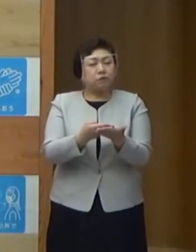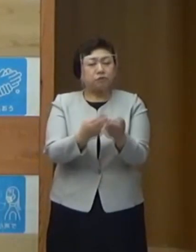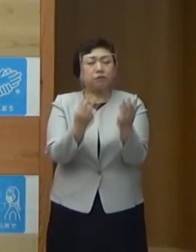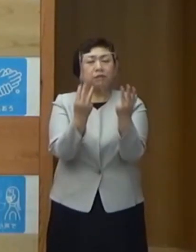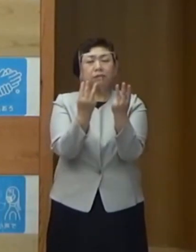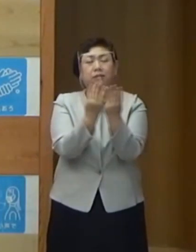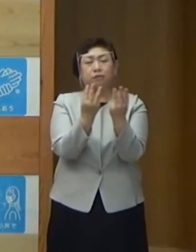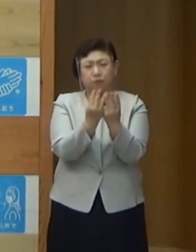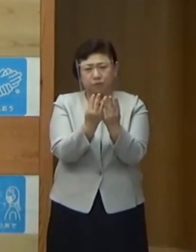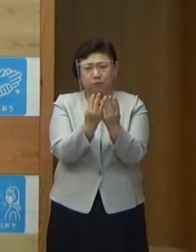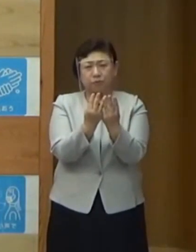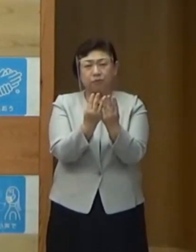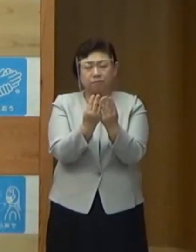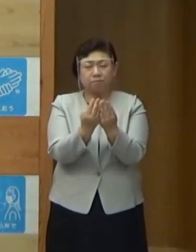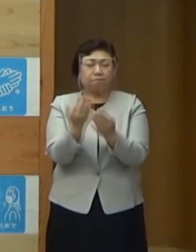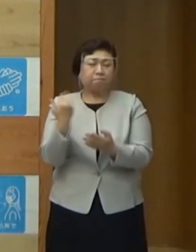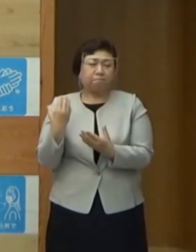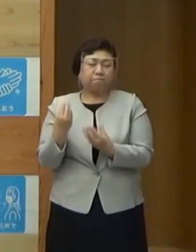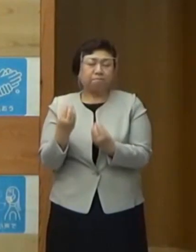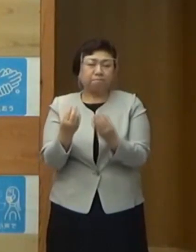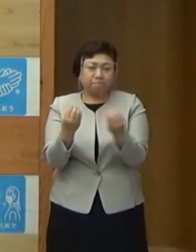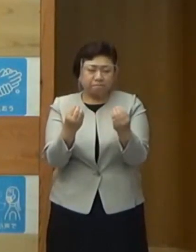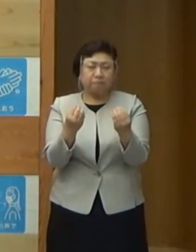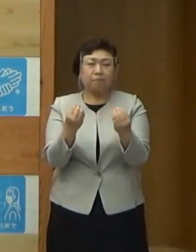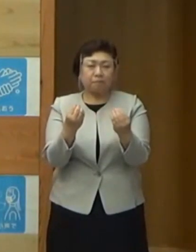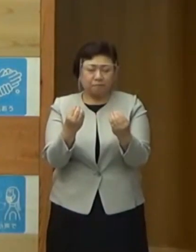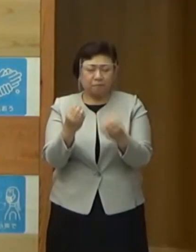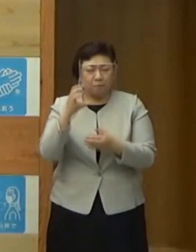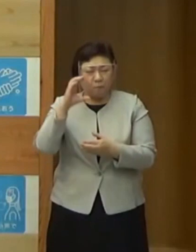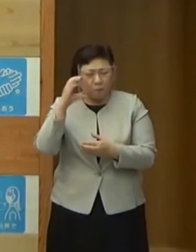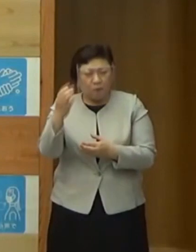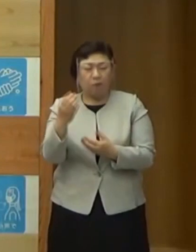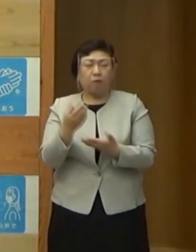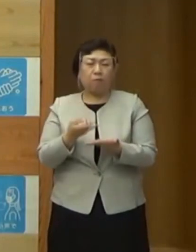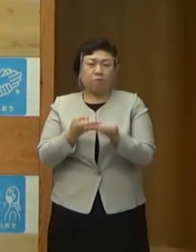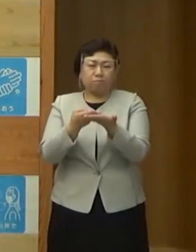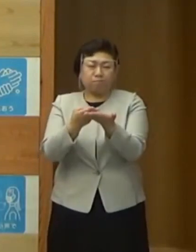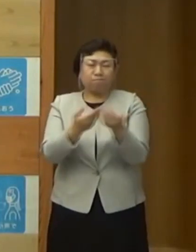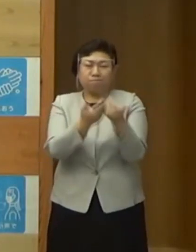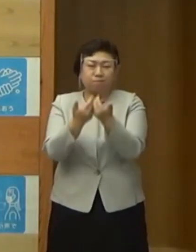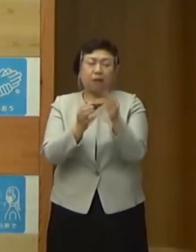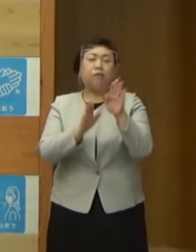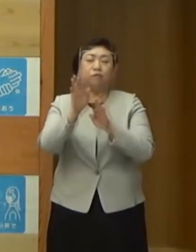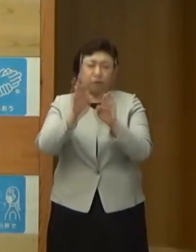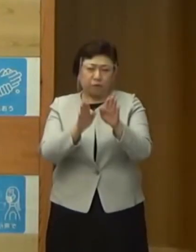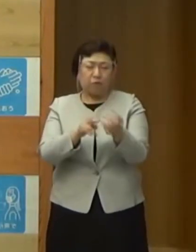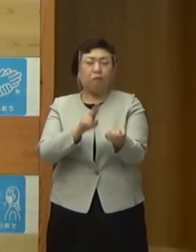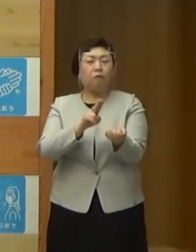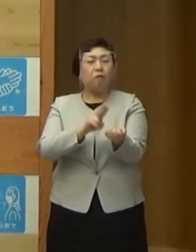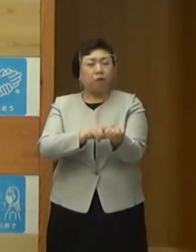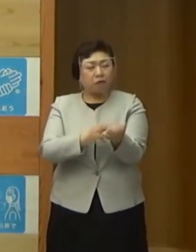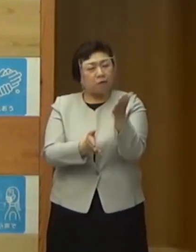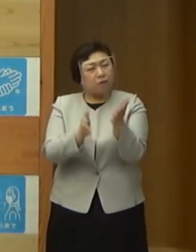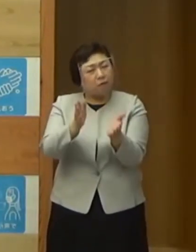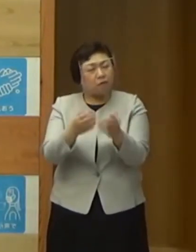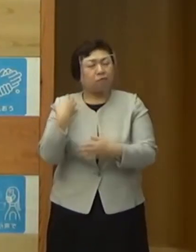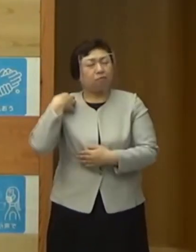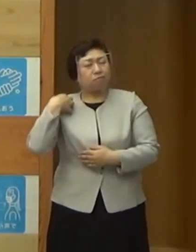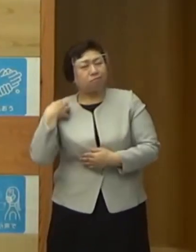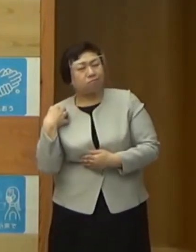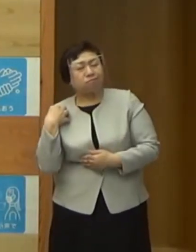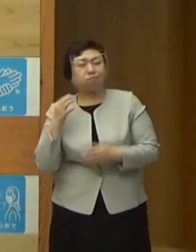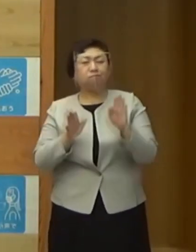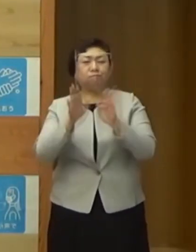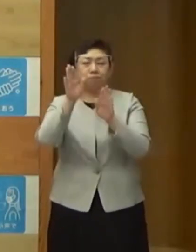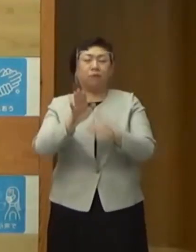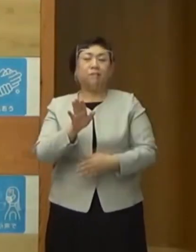者数でございますが、依然として高い水準にございまして、医療への負荷、大きな負荷が続いている